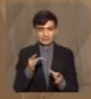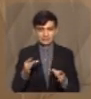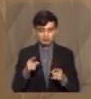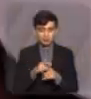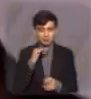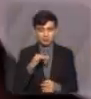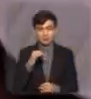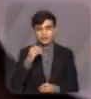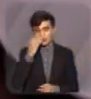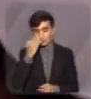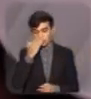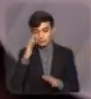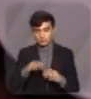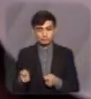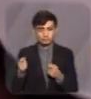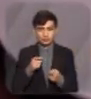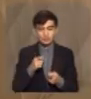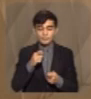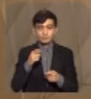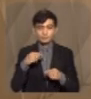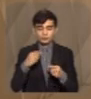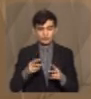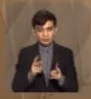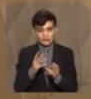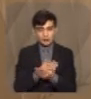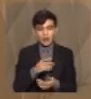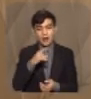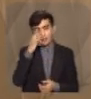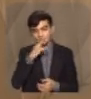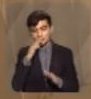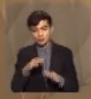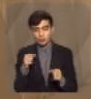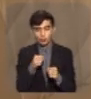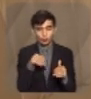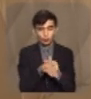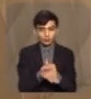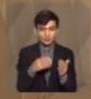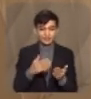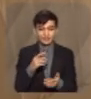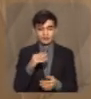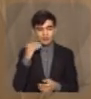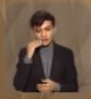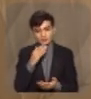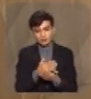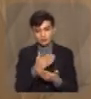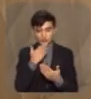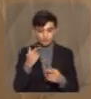в Казахстан привозят охлажденной или замороженной. Остается надеяться, что заморозка была сделана качественно.